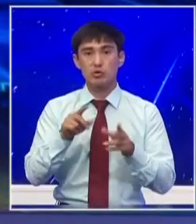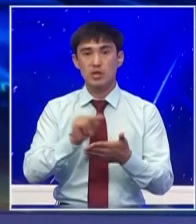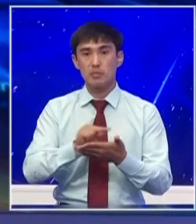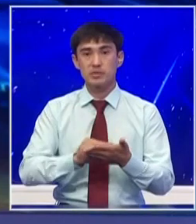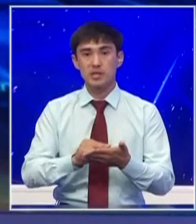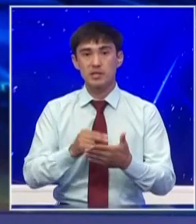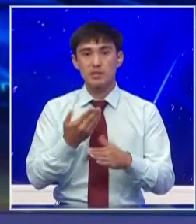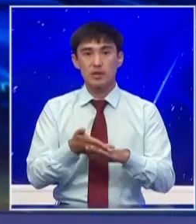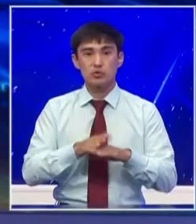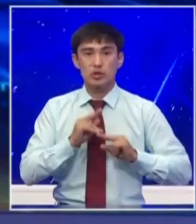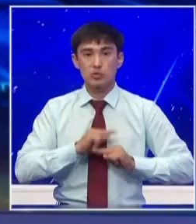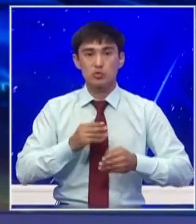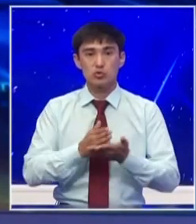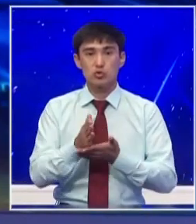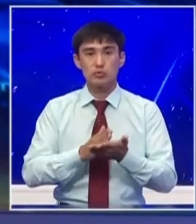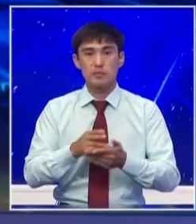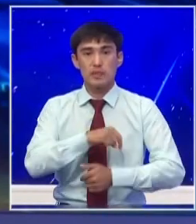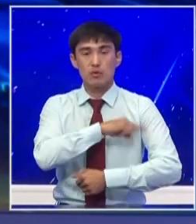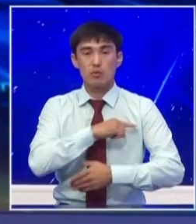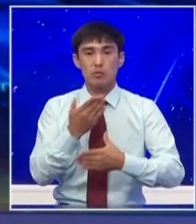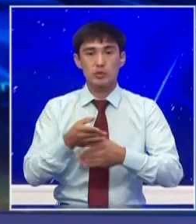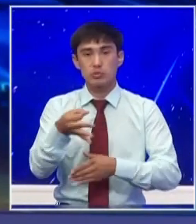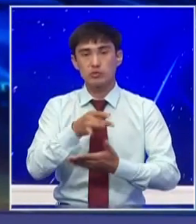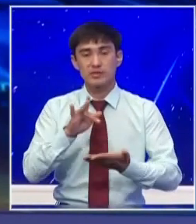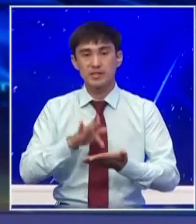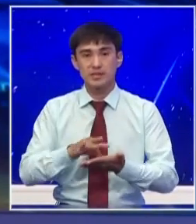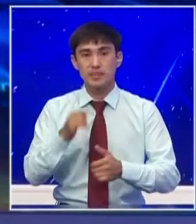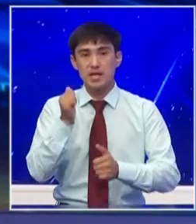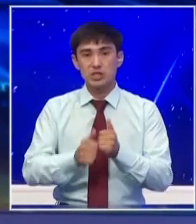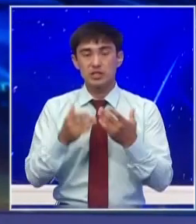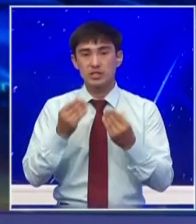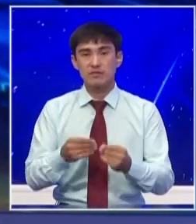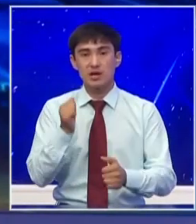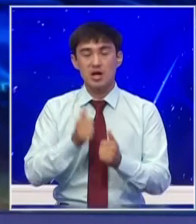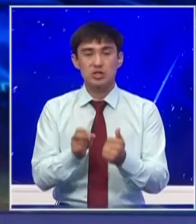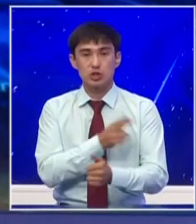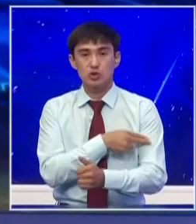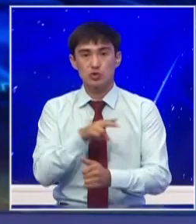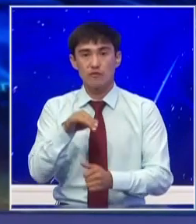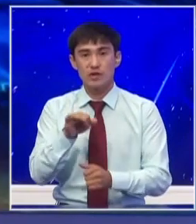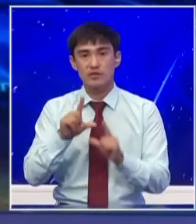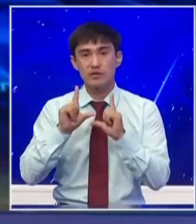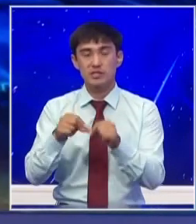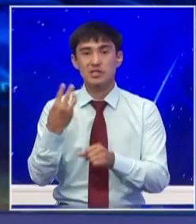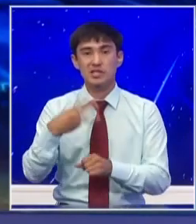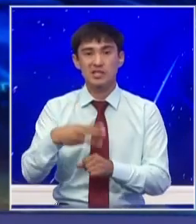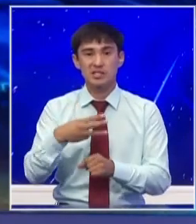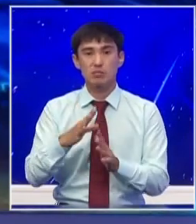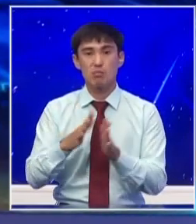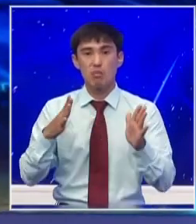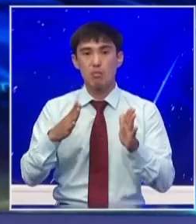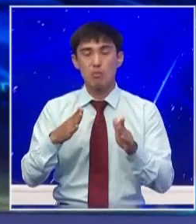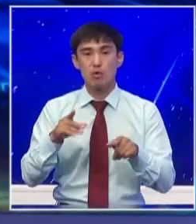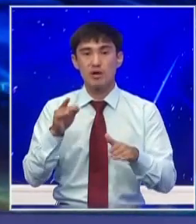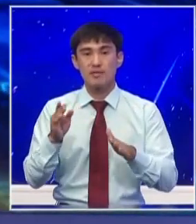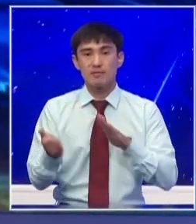описать нагрузку на сотрудников службы неотложной помощи областного центра. Ежедневно каждый дежурный фельдшер выезжает на 30 и более